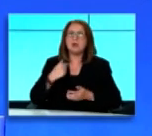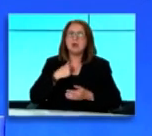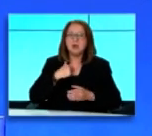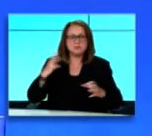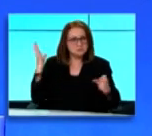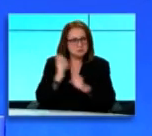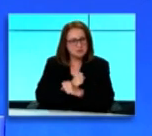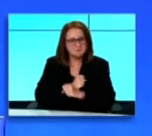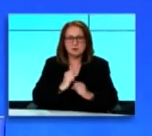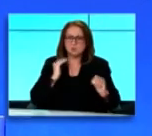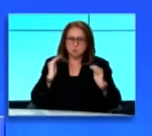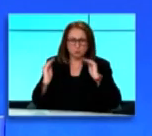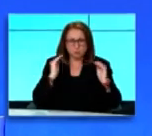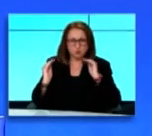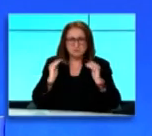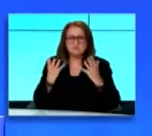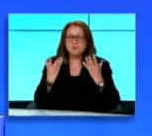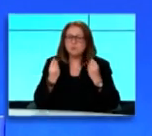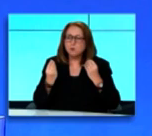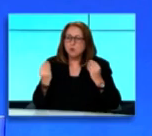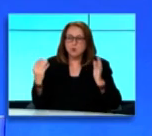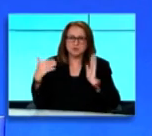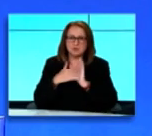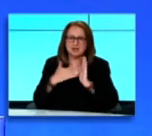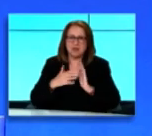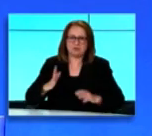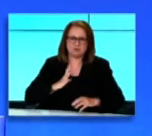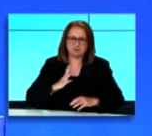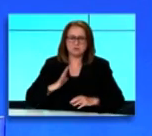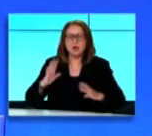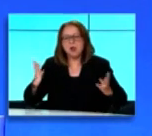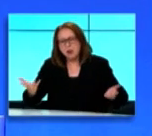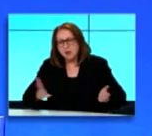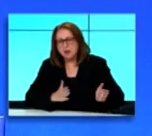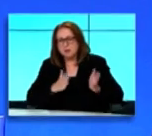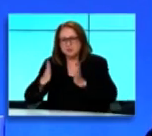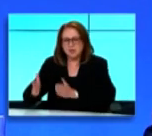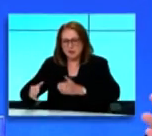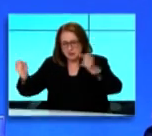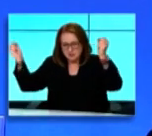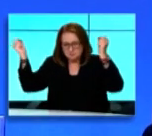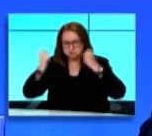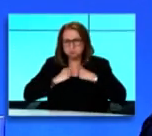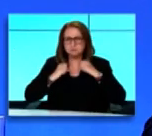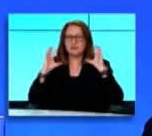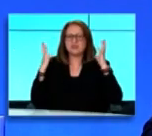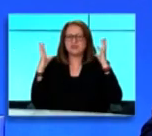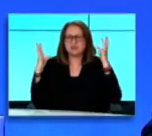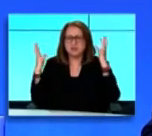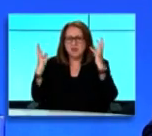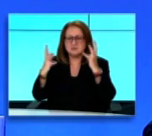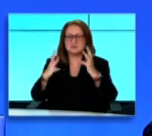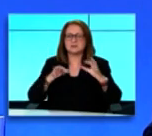χιλιάδες ανθρώπους. Χάσαμε όμως δάση και περιουσίες και είμαστε σήμερα